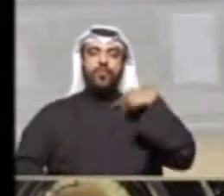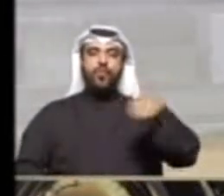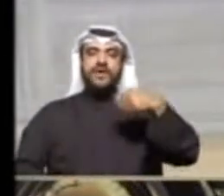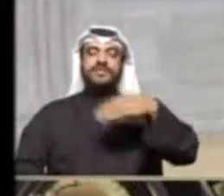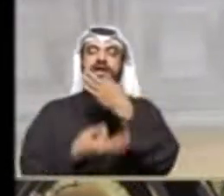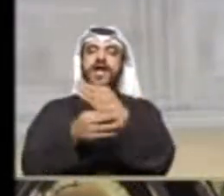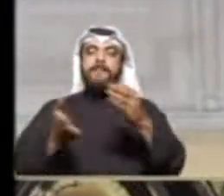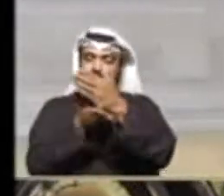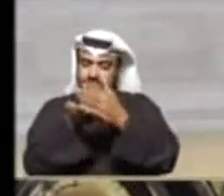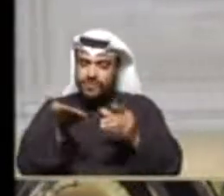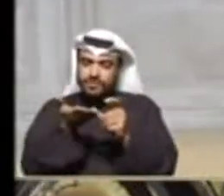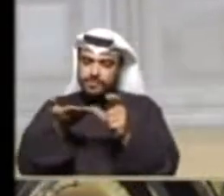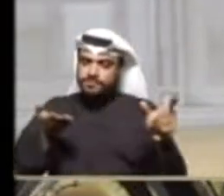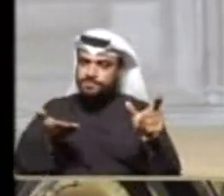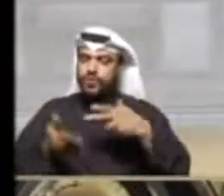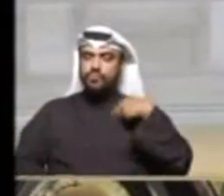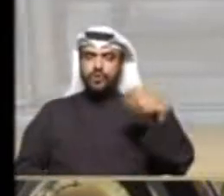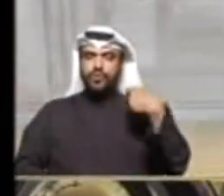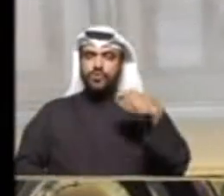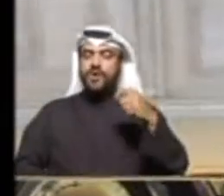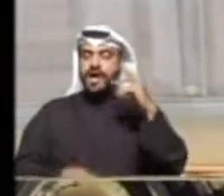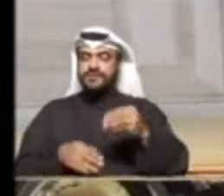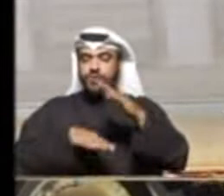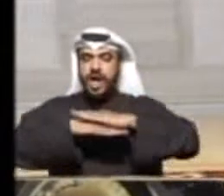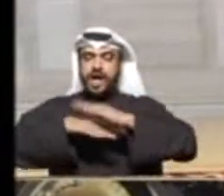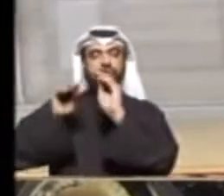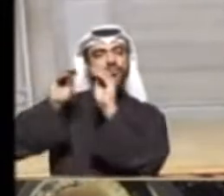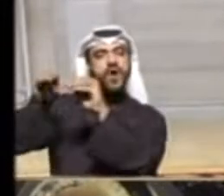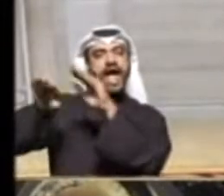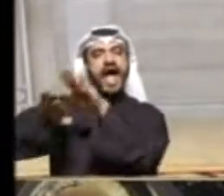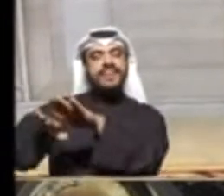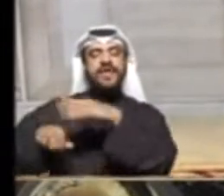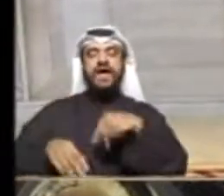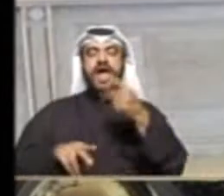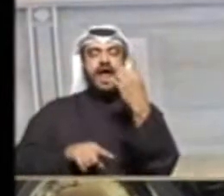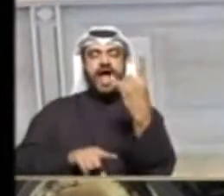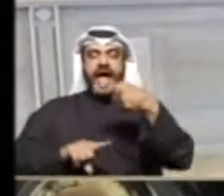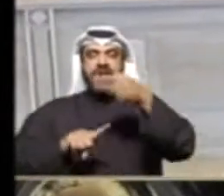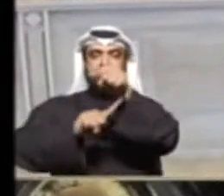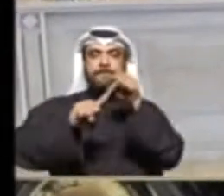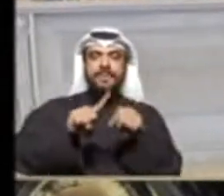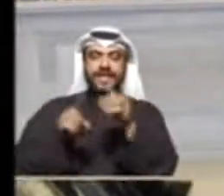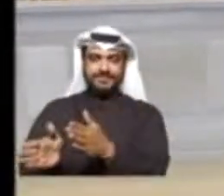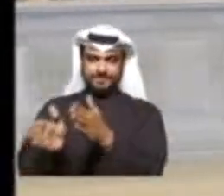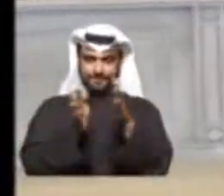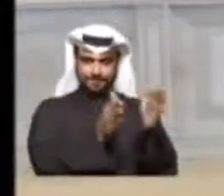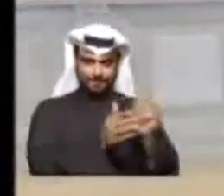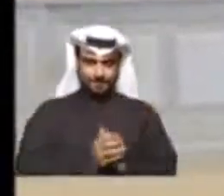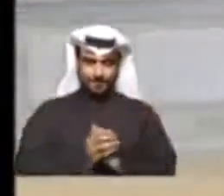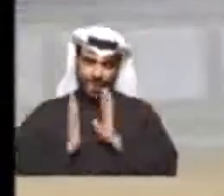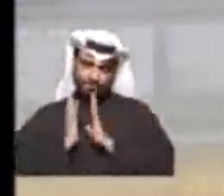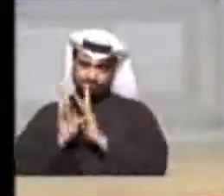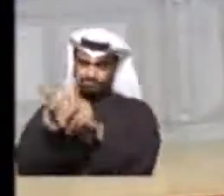بعد اقتطاع ما يقرره مجلس الوزراء من احتياطيات وبحد أدنى 10%. ثم أحيط مجلس الوزراء